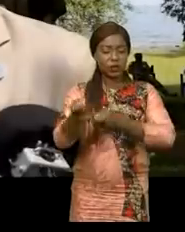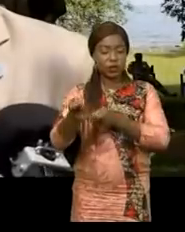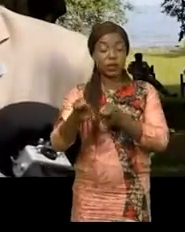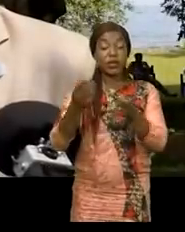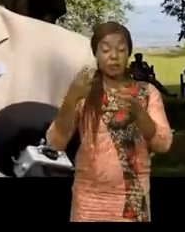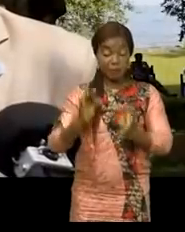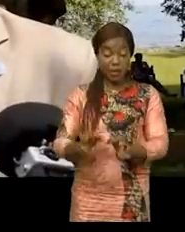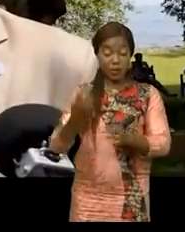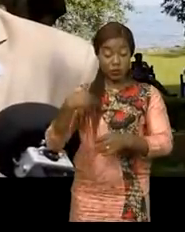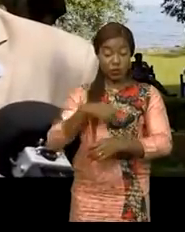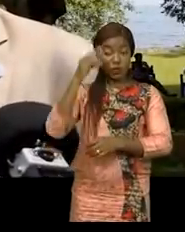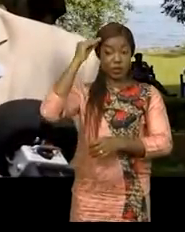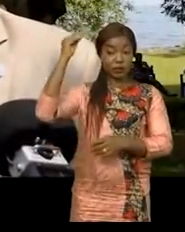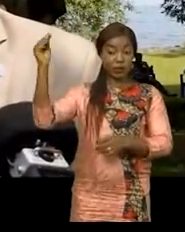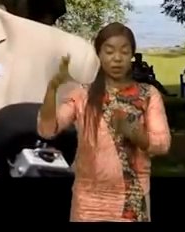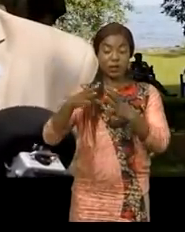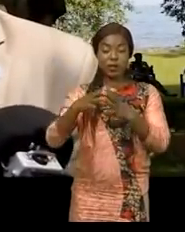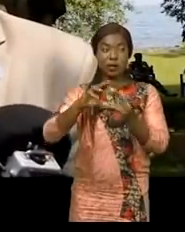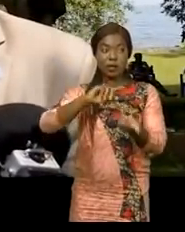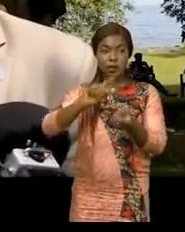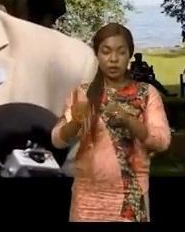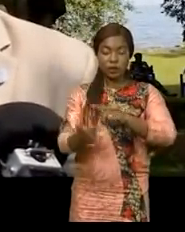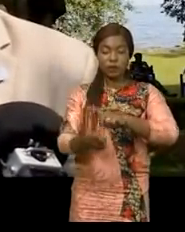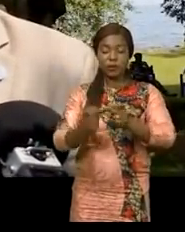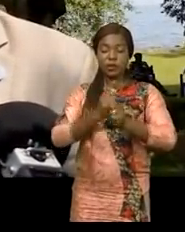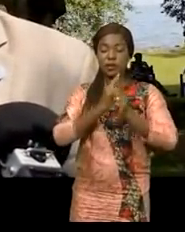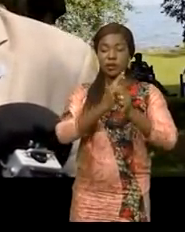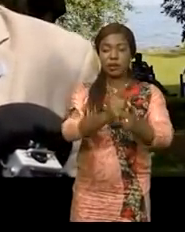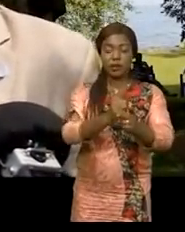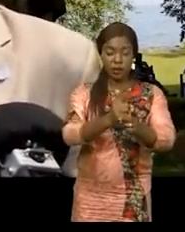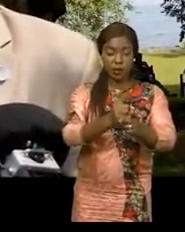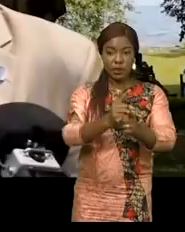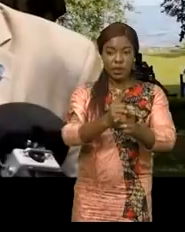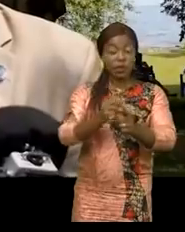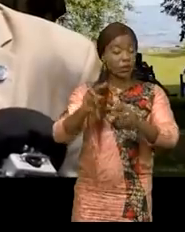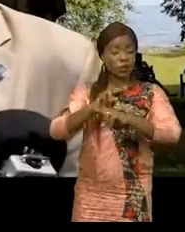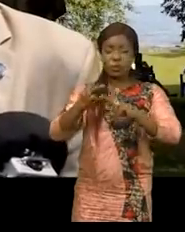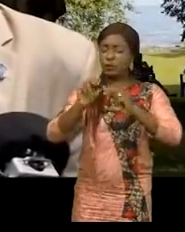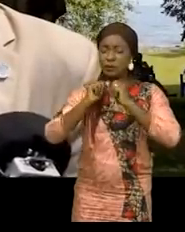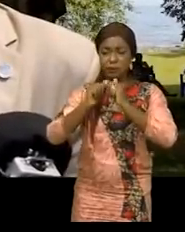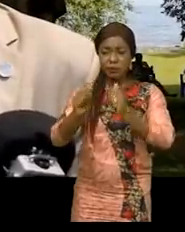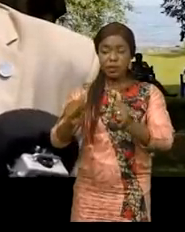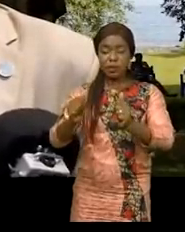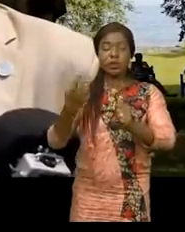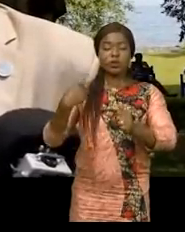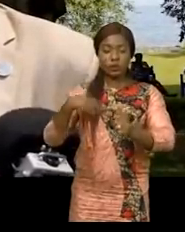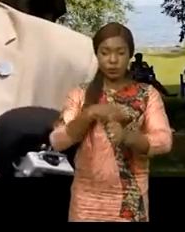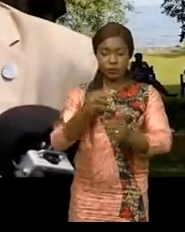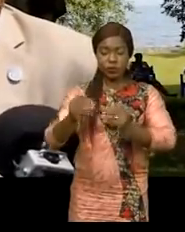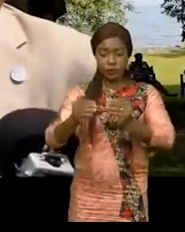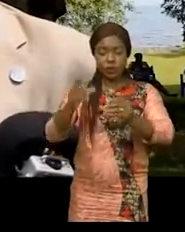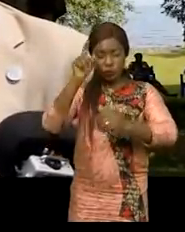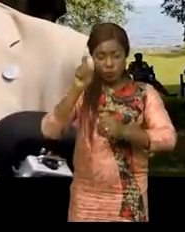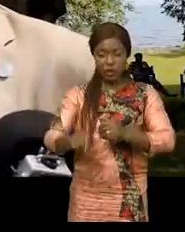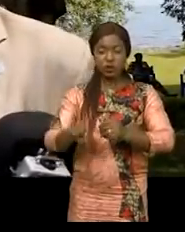espérons qu'avec une amélioration de la situation de sécurité ce n'est pas normal que ernst humanitaire de s'améliorer